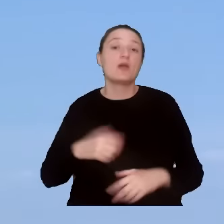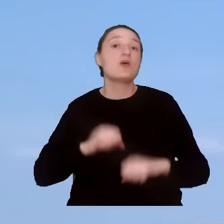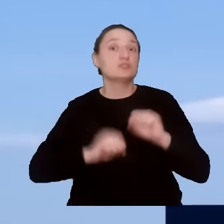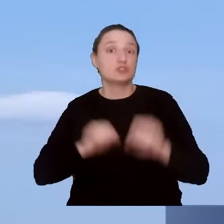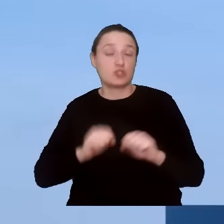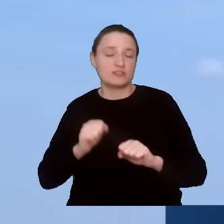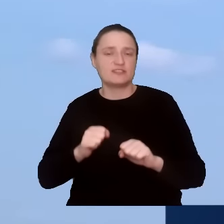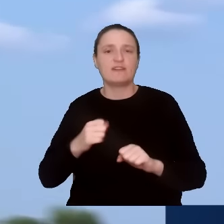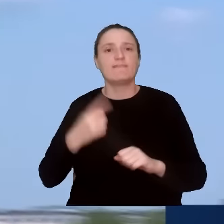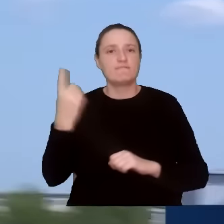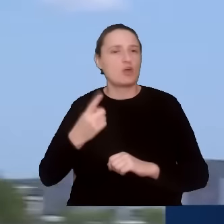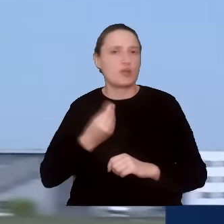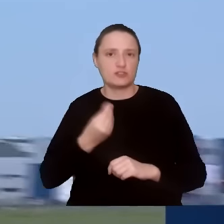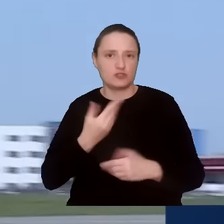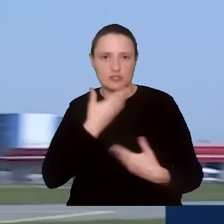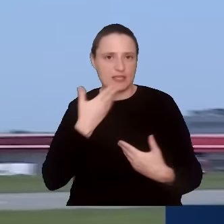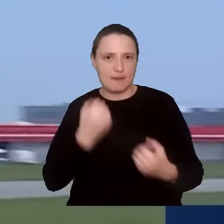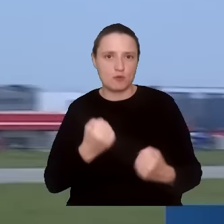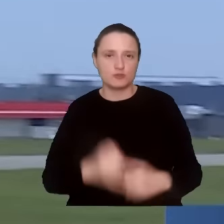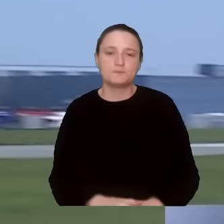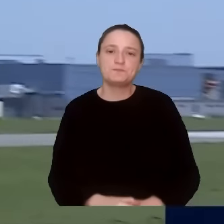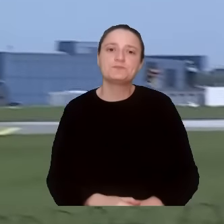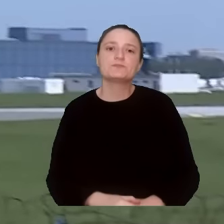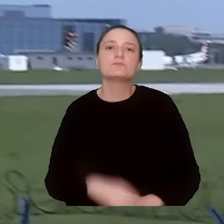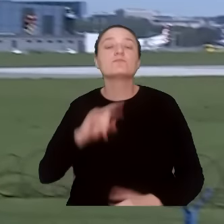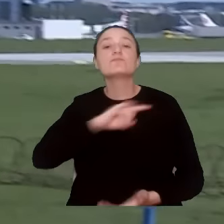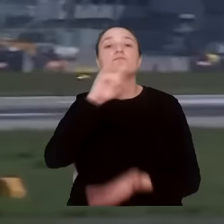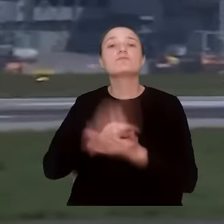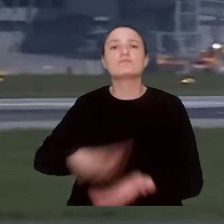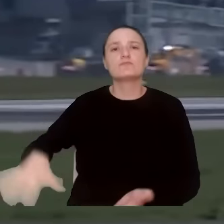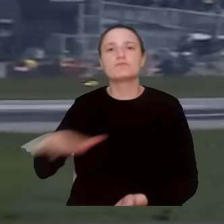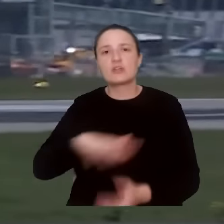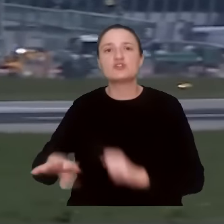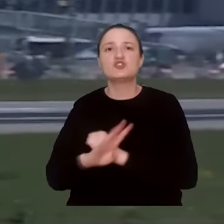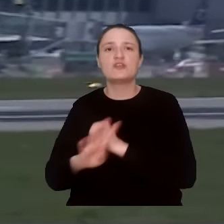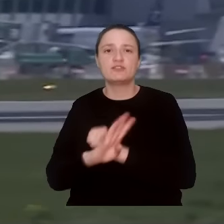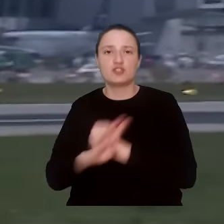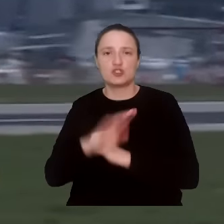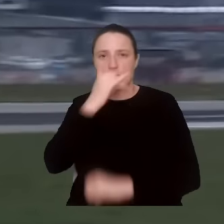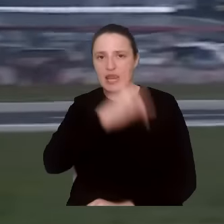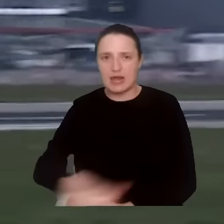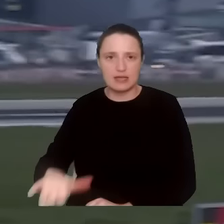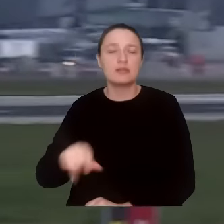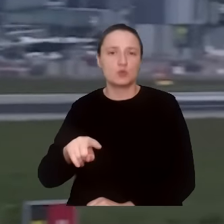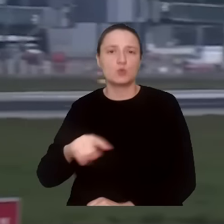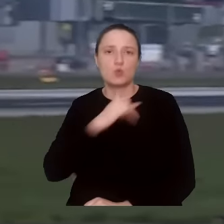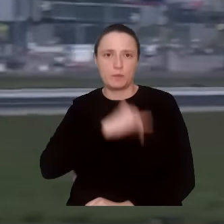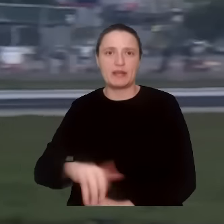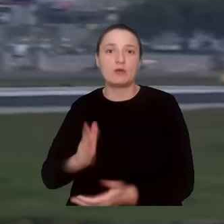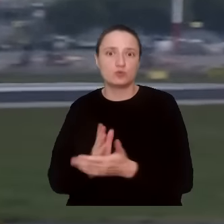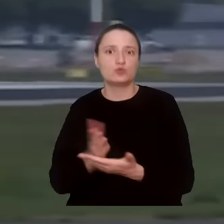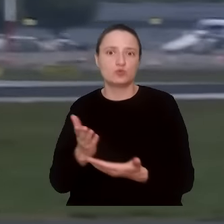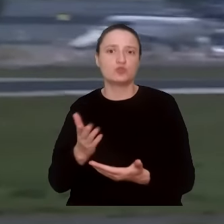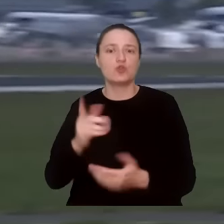Lotnisko Chopina w Warszawie, największy obecnie port lotniczy w Polsce, obchodzi właśnie 90-lecie. W ubiegłym roku obsłużyło ponad 18 milionów pasażerów, ale